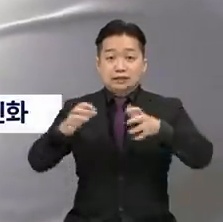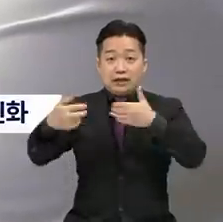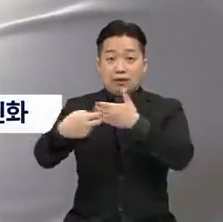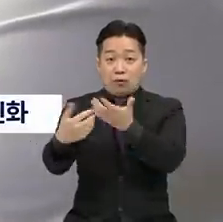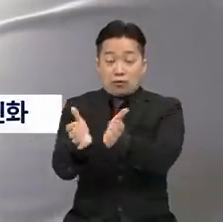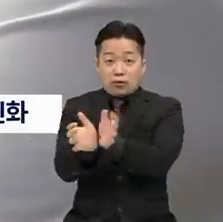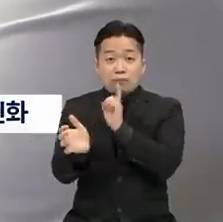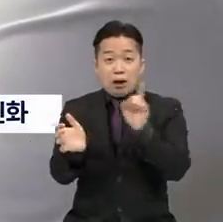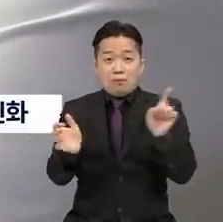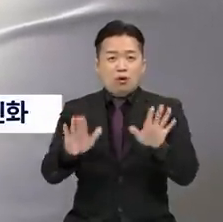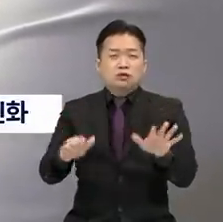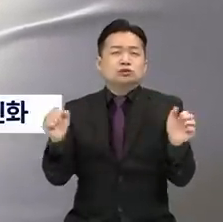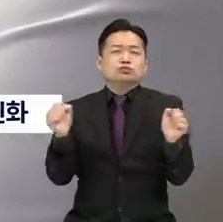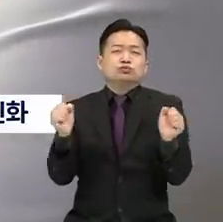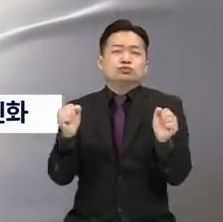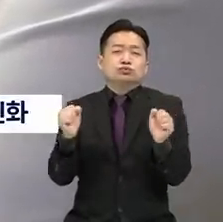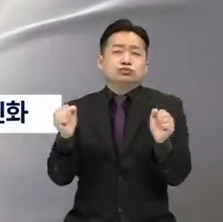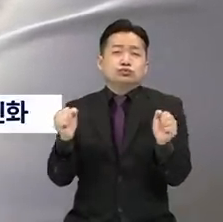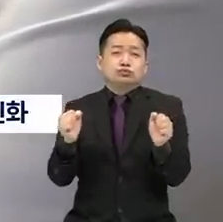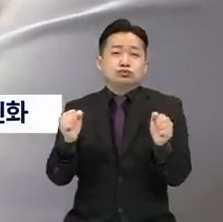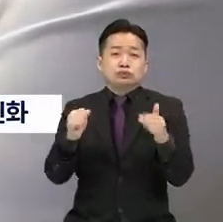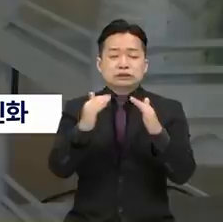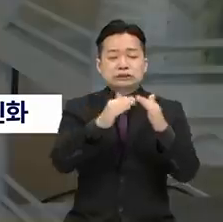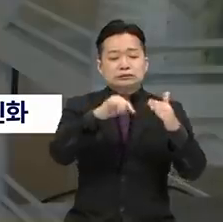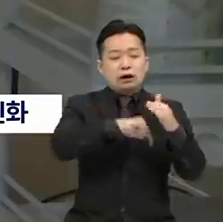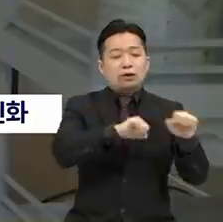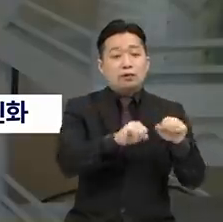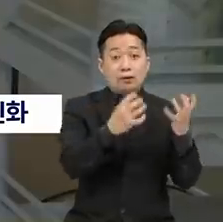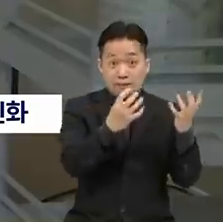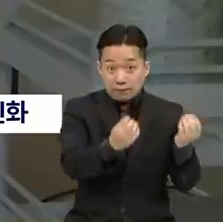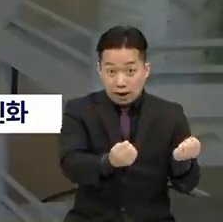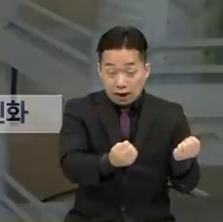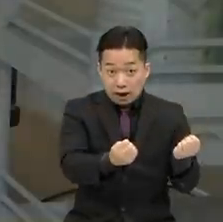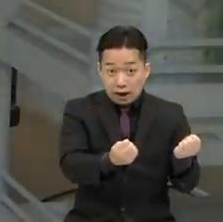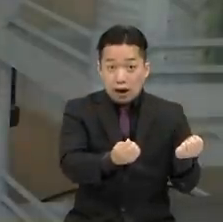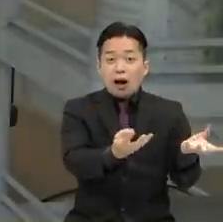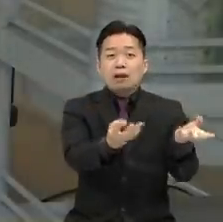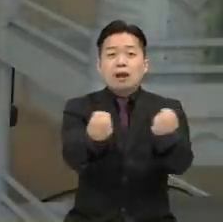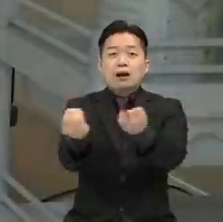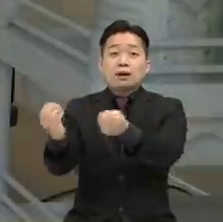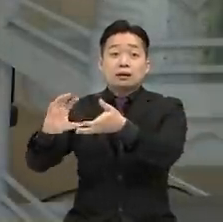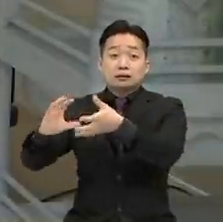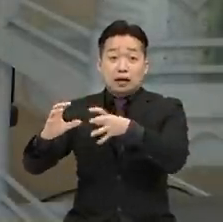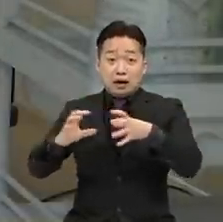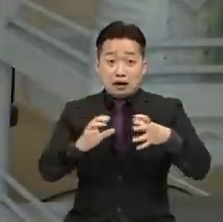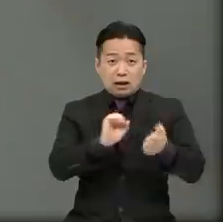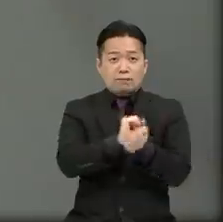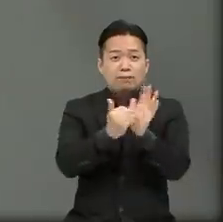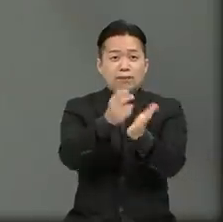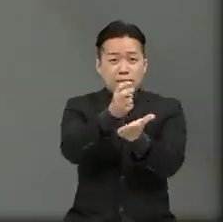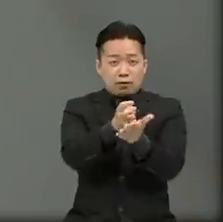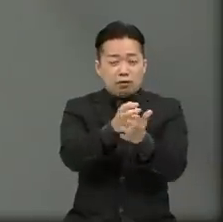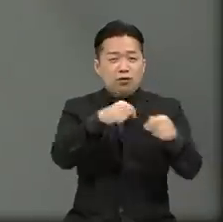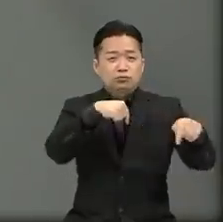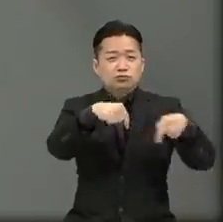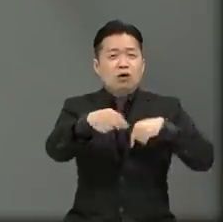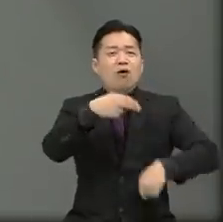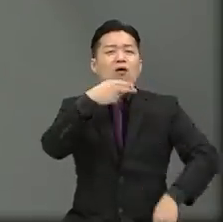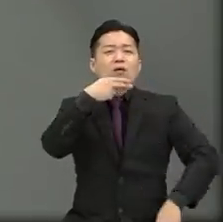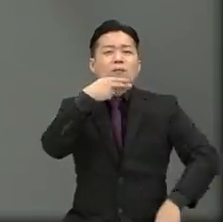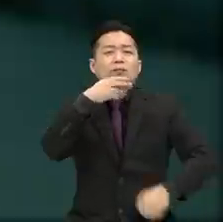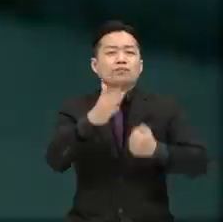세계보건기구는 찬바람이 불면서 실내 활동이 늘고 있지만 많은 국가에서 방역 조치가 시행되지 않고